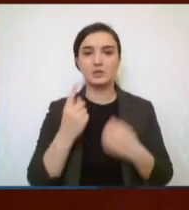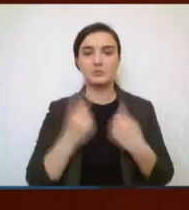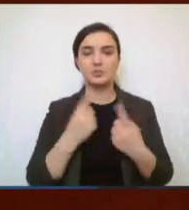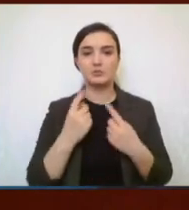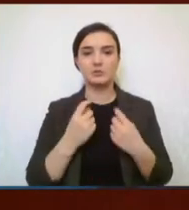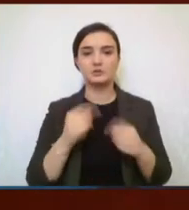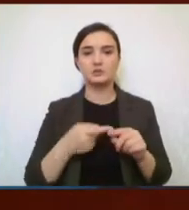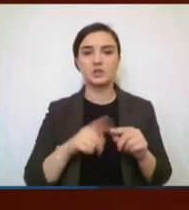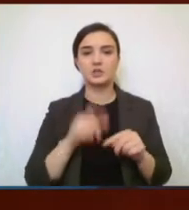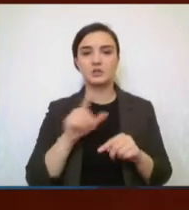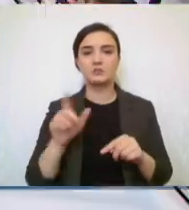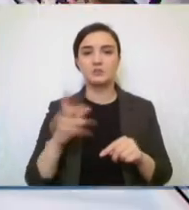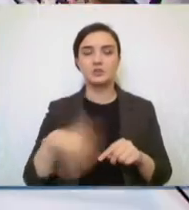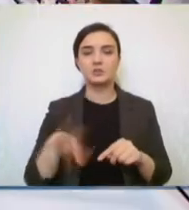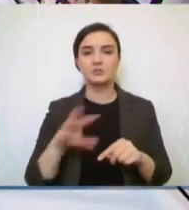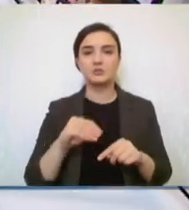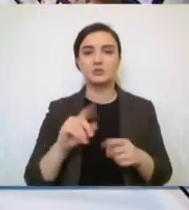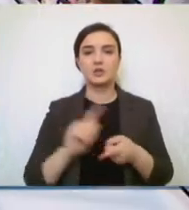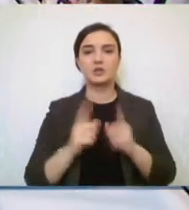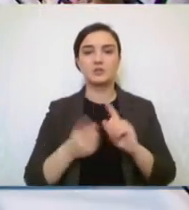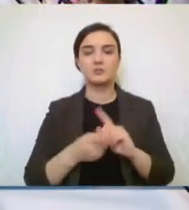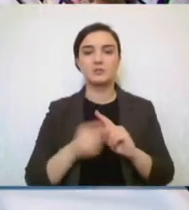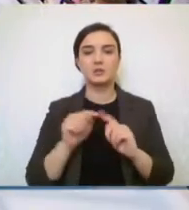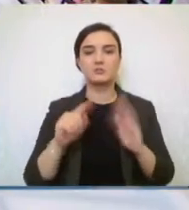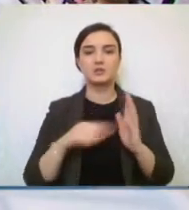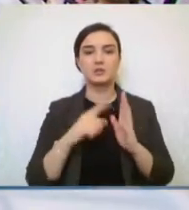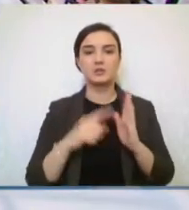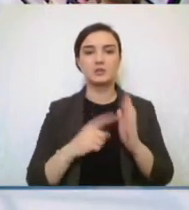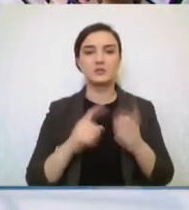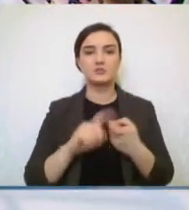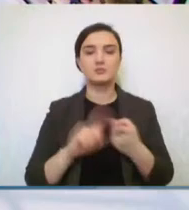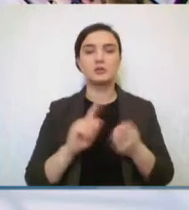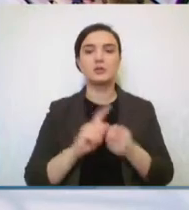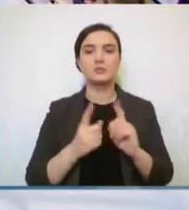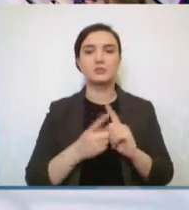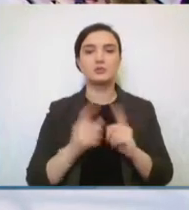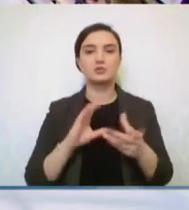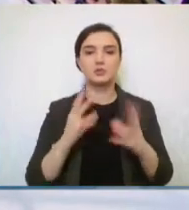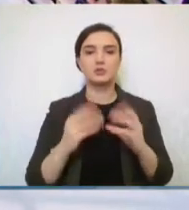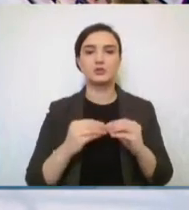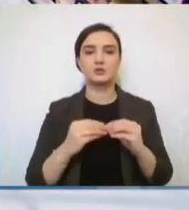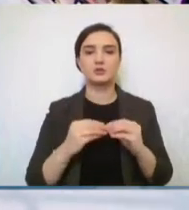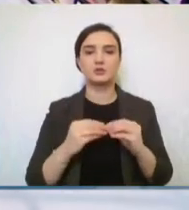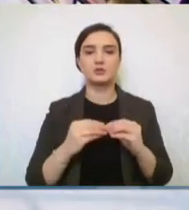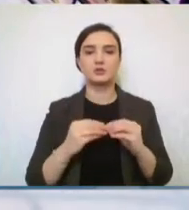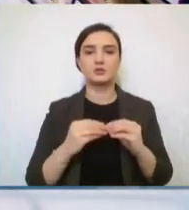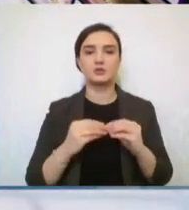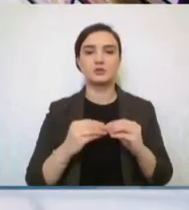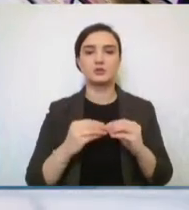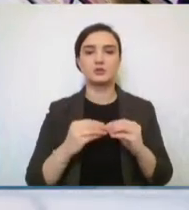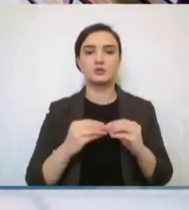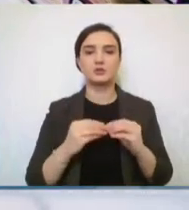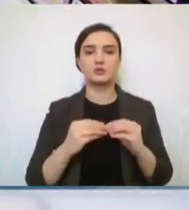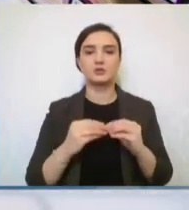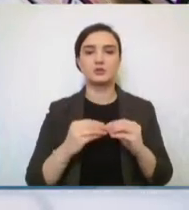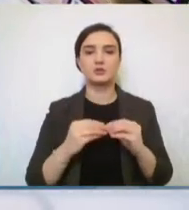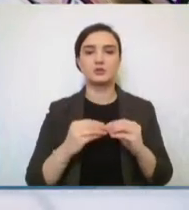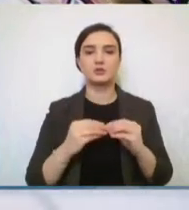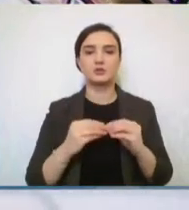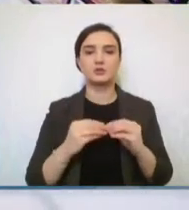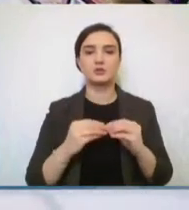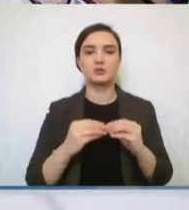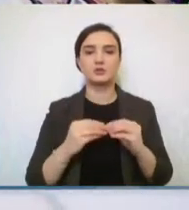ადამიანები ისმენენ? არა მარტო ამ საკითხთან დაკავშირებით, არამედ ზოგადად. და საერთოდ რამდენად აქტუალური